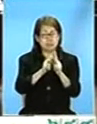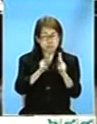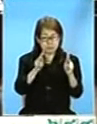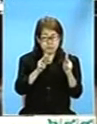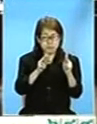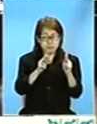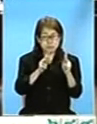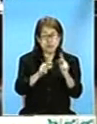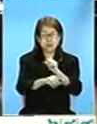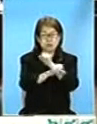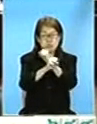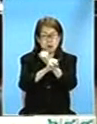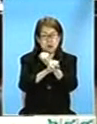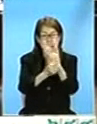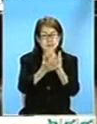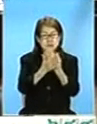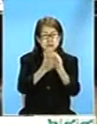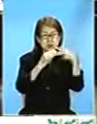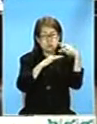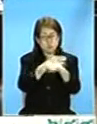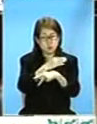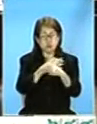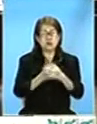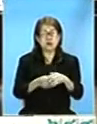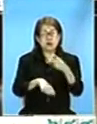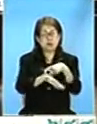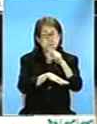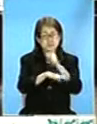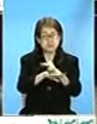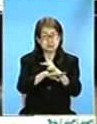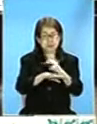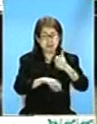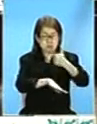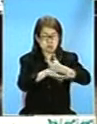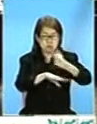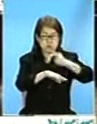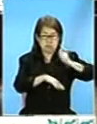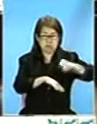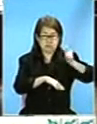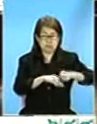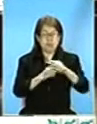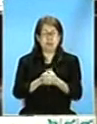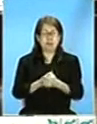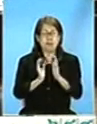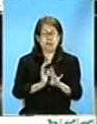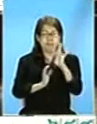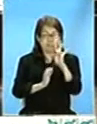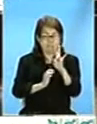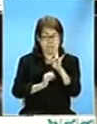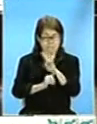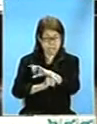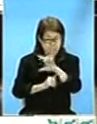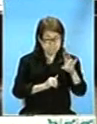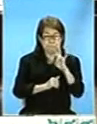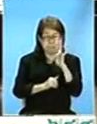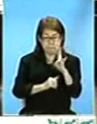กรรมการป้องกันปราบปรามการทุจริตแล้วก็ผู้พากษาศาลฎีกาเขาก็เลือกกันมาอีก1คนแล้ว